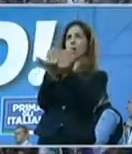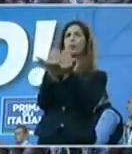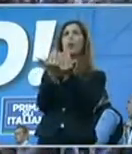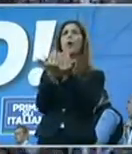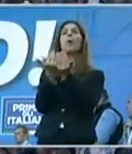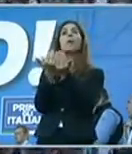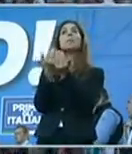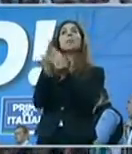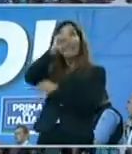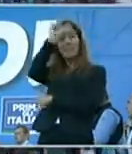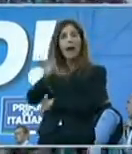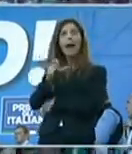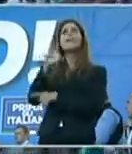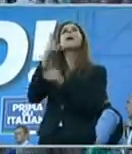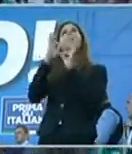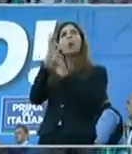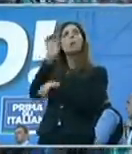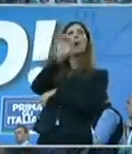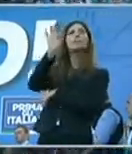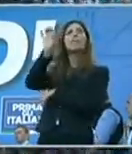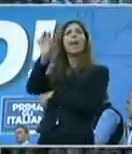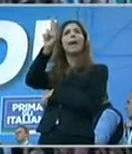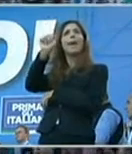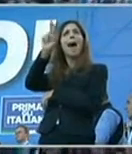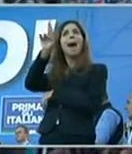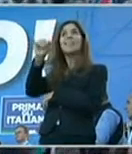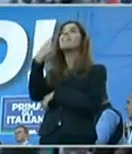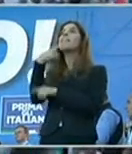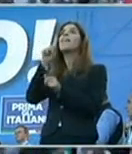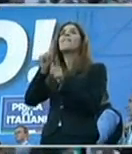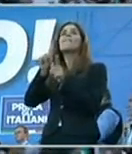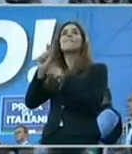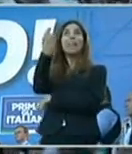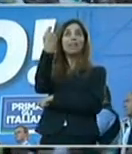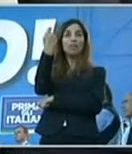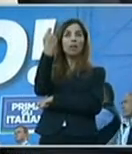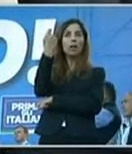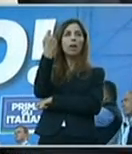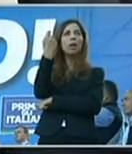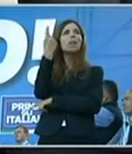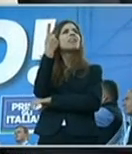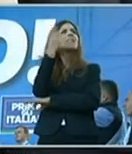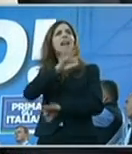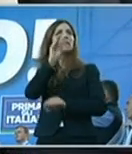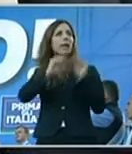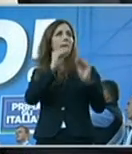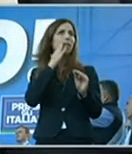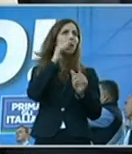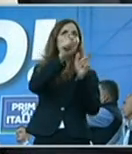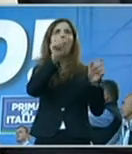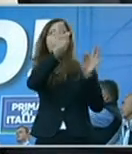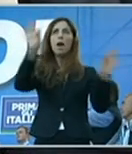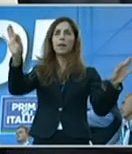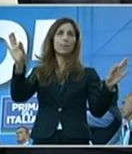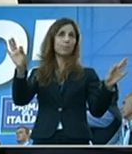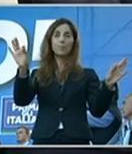l'Italia degli Enzo Ferrari, di quelli che vincono senza chiedere niente a nessuno. Lavoriamo